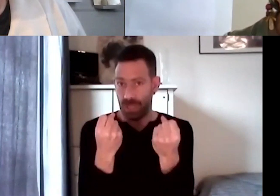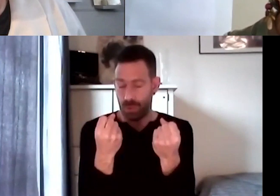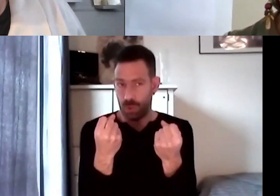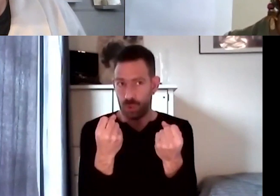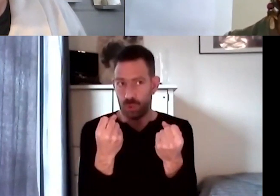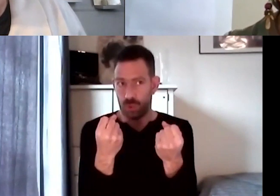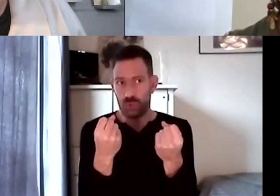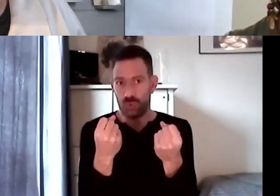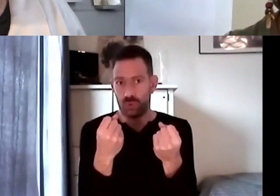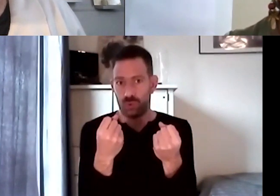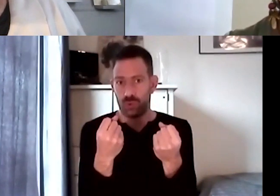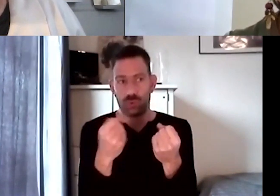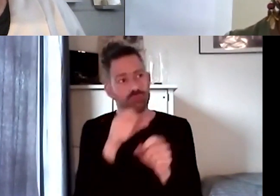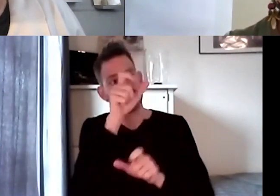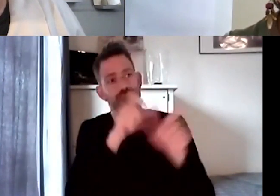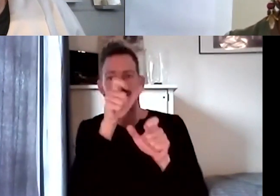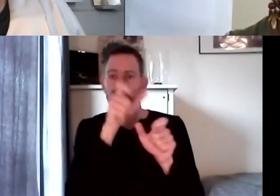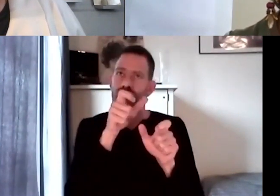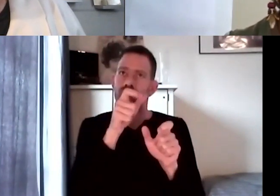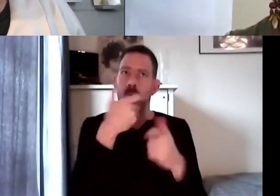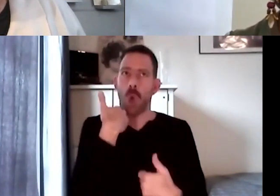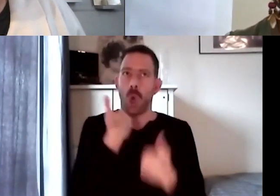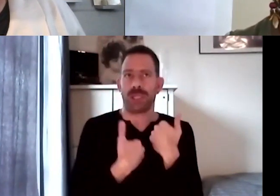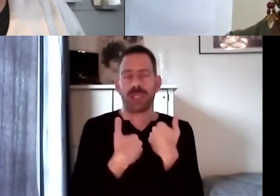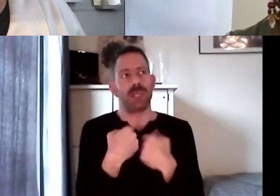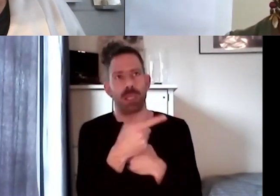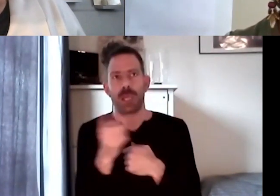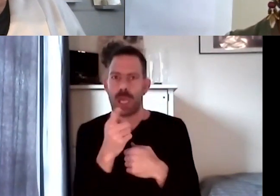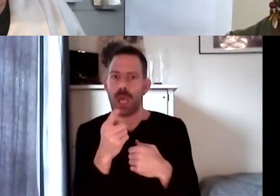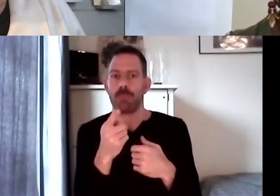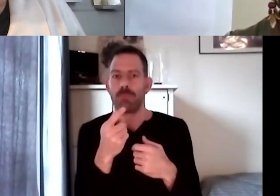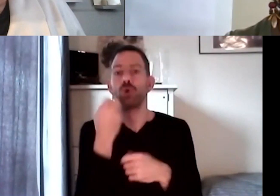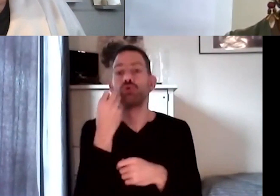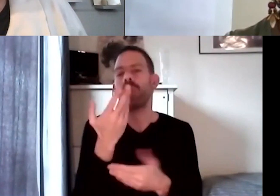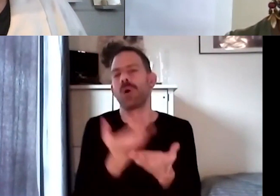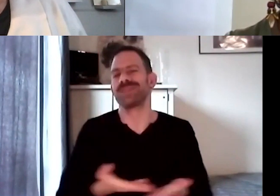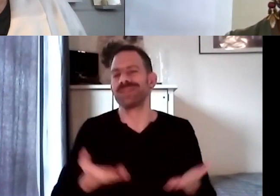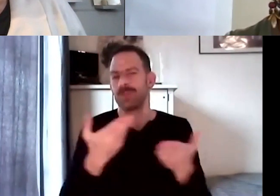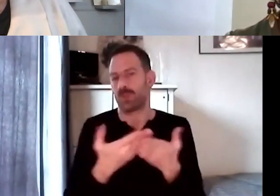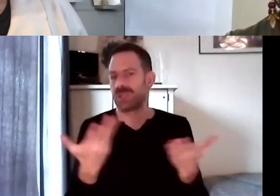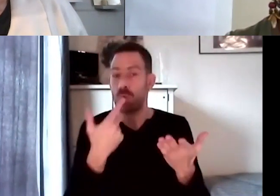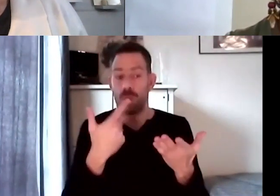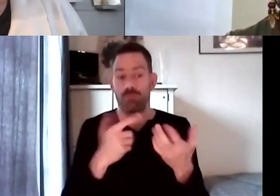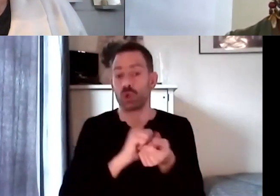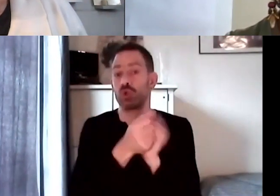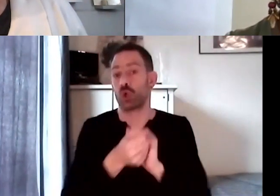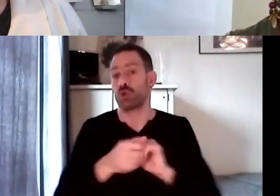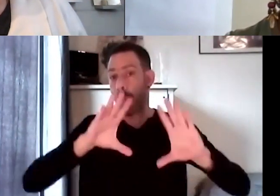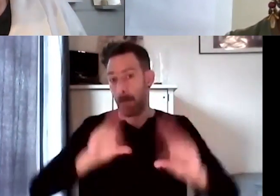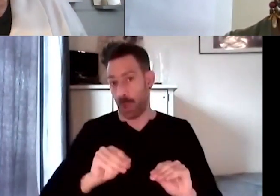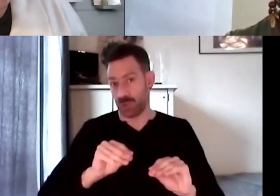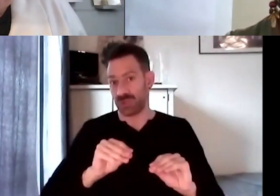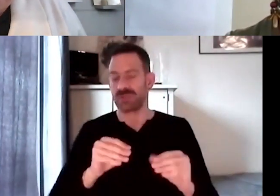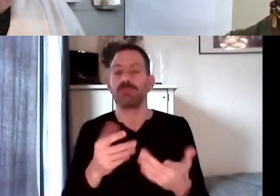de bilans de compétences de personnes en situation de handicap, on a beaucoup de situations de reclassement. Donc, effectivement, on a une maladie qui évolue